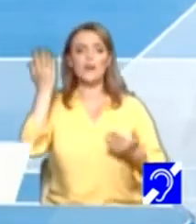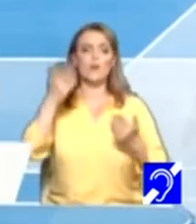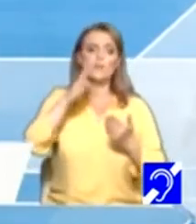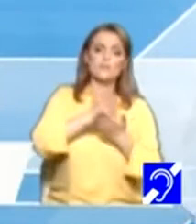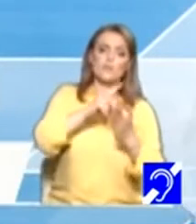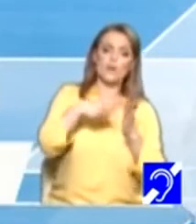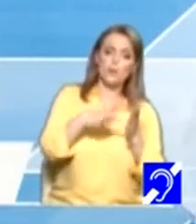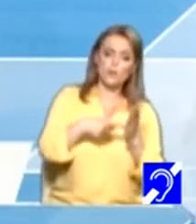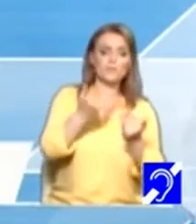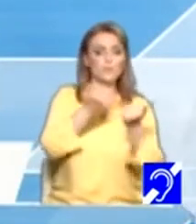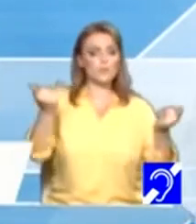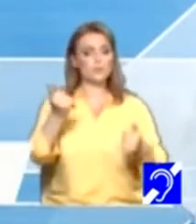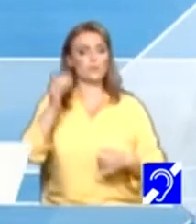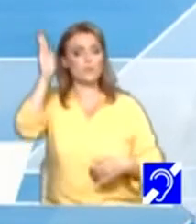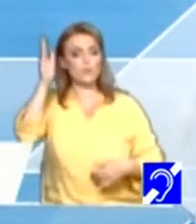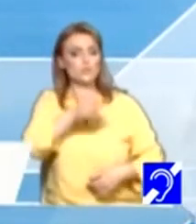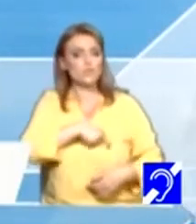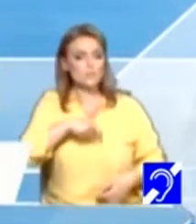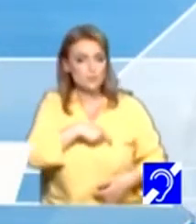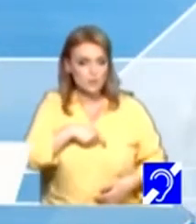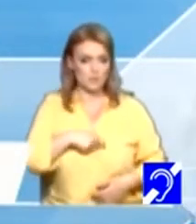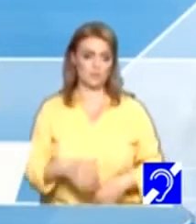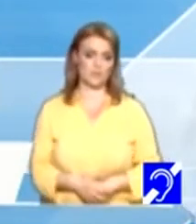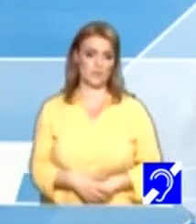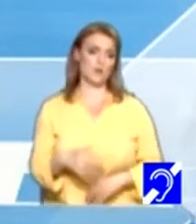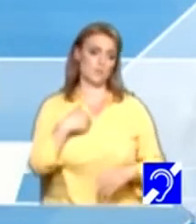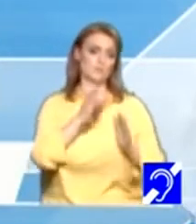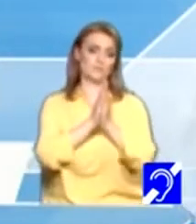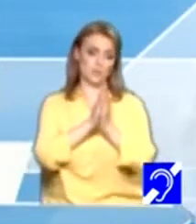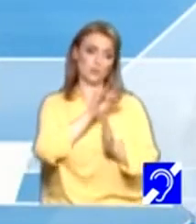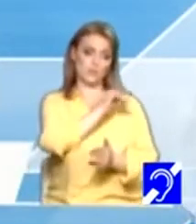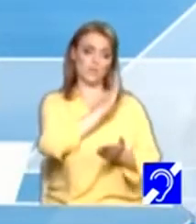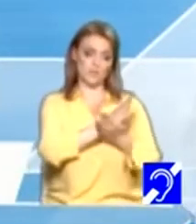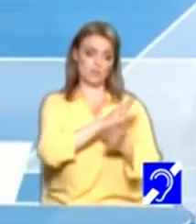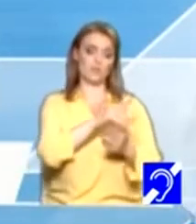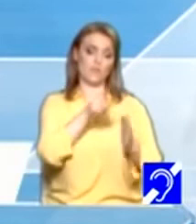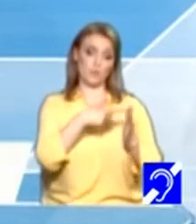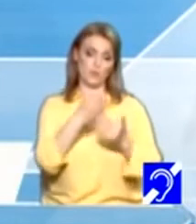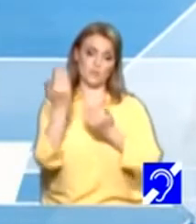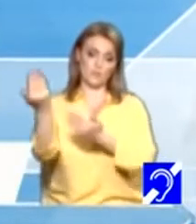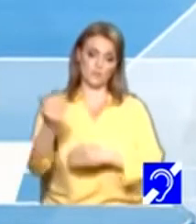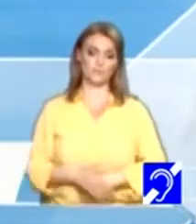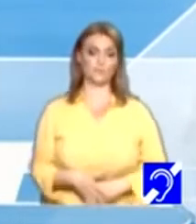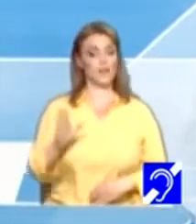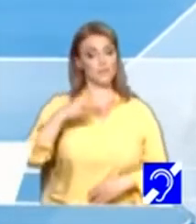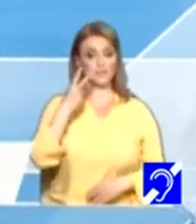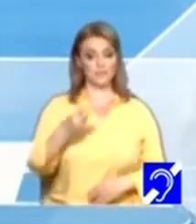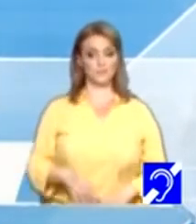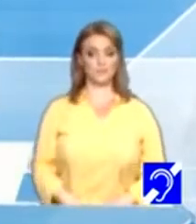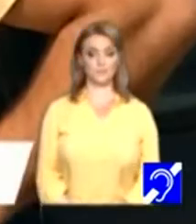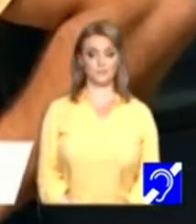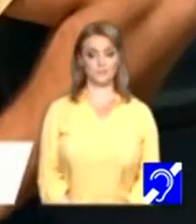din diverse zone ale țării și să-i roage să vă adreseze întrebări și mesaje direct. Haideți să vedem ce au avut spus.